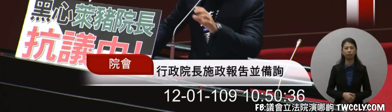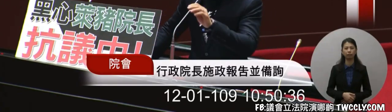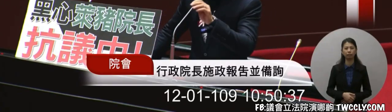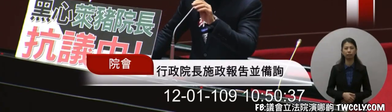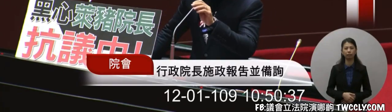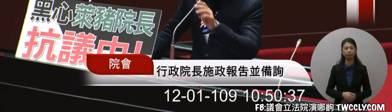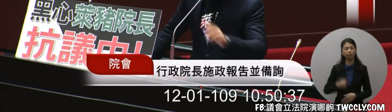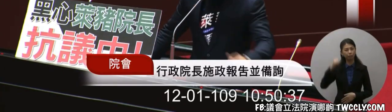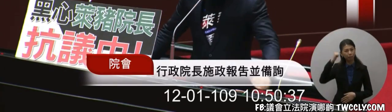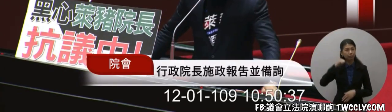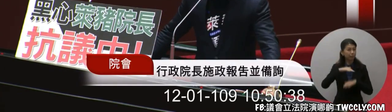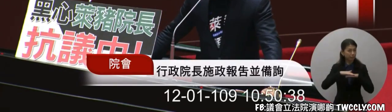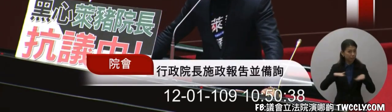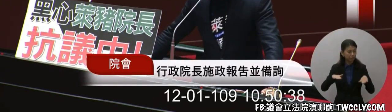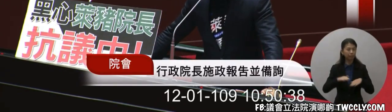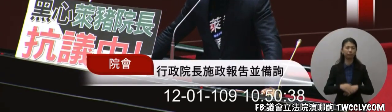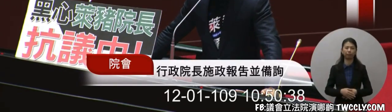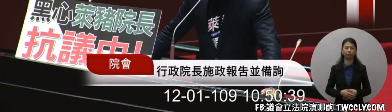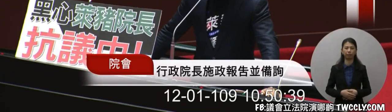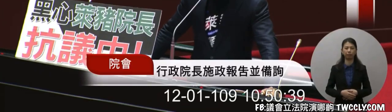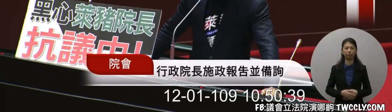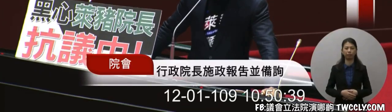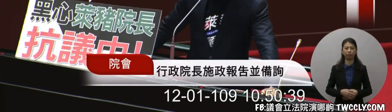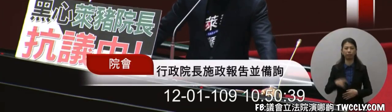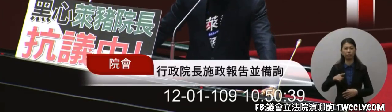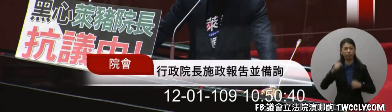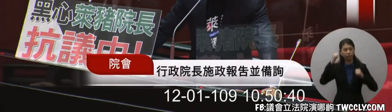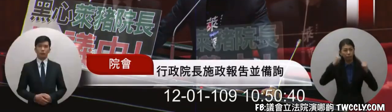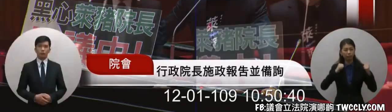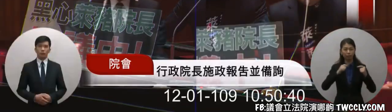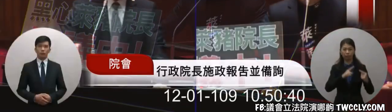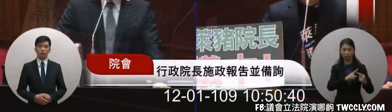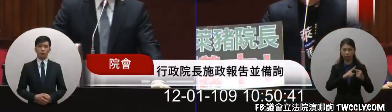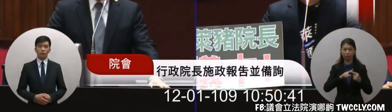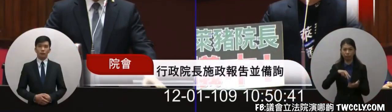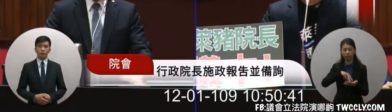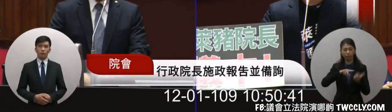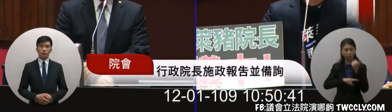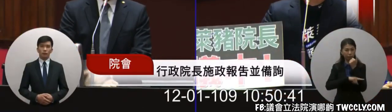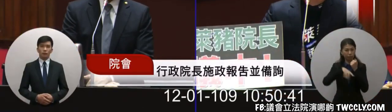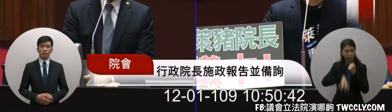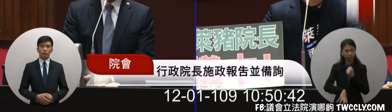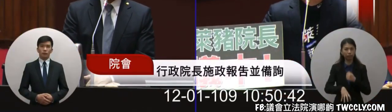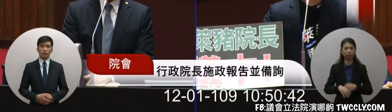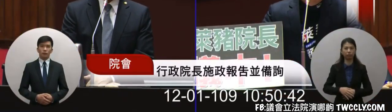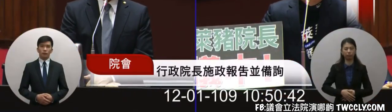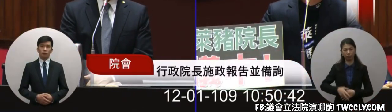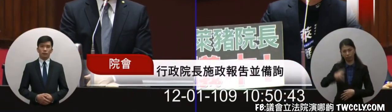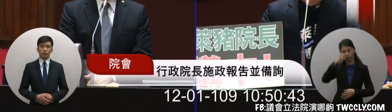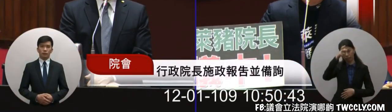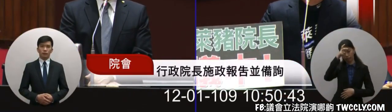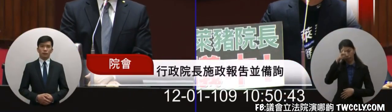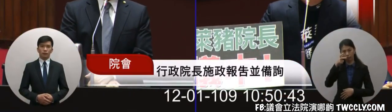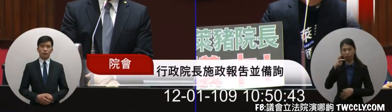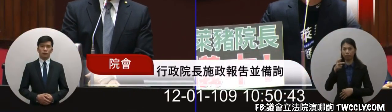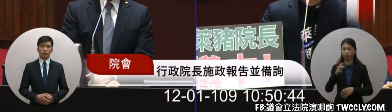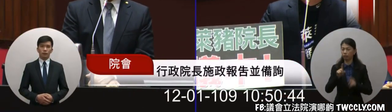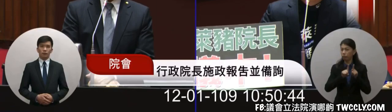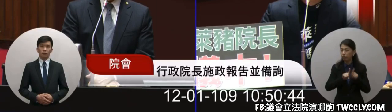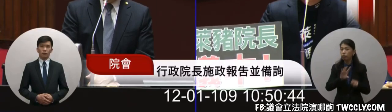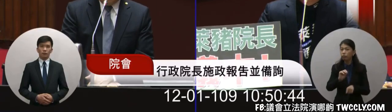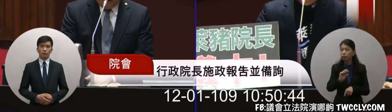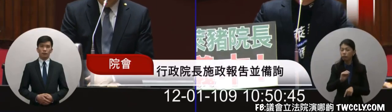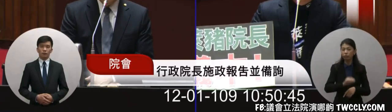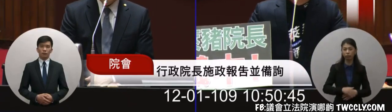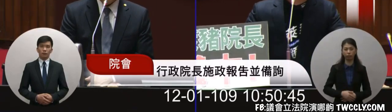院长， 喂，你好， 院长。套炸历来你化验时阵啊，都会有警备队陪同你一起过来嘛，对不